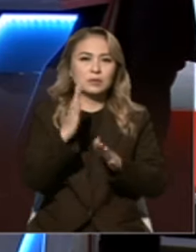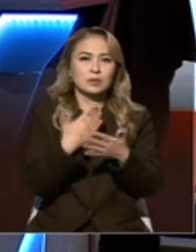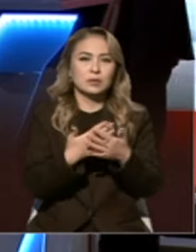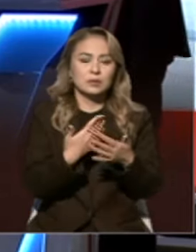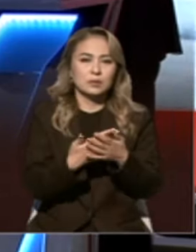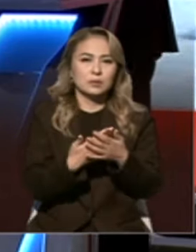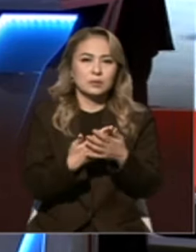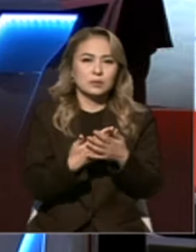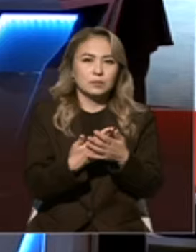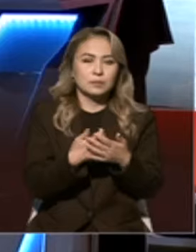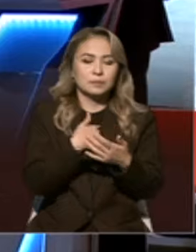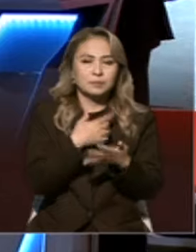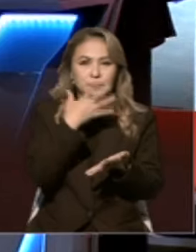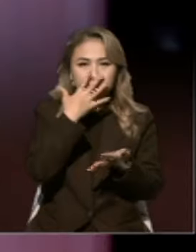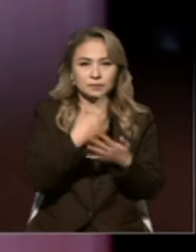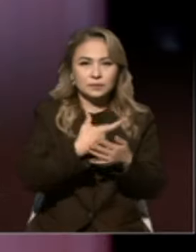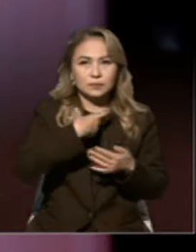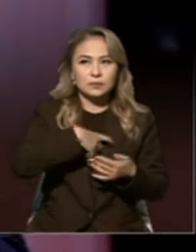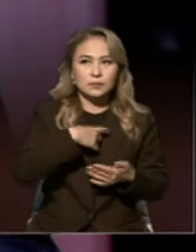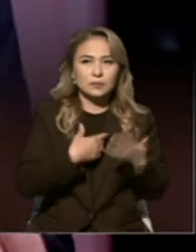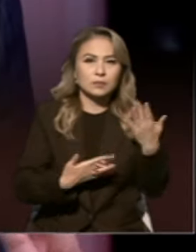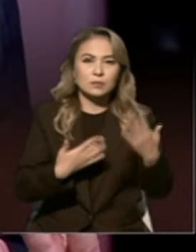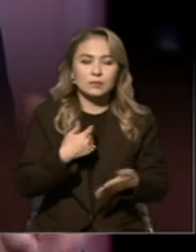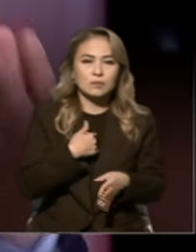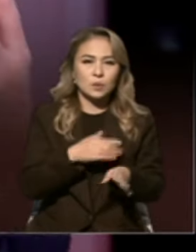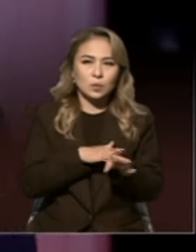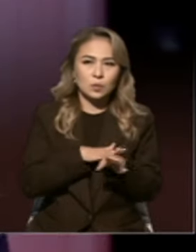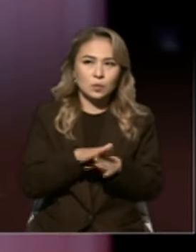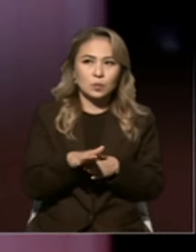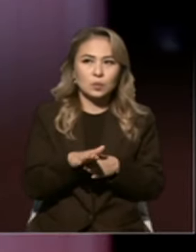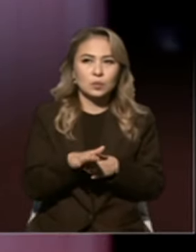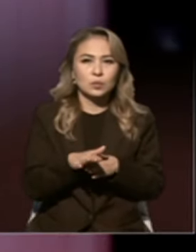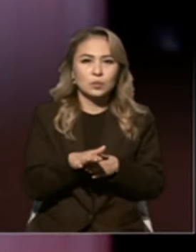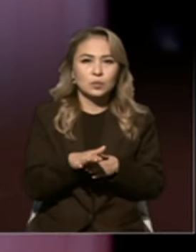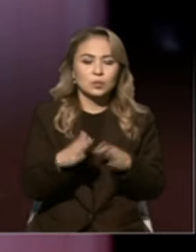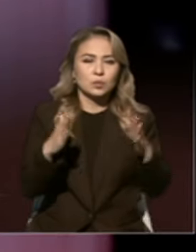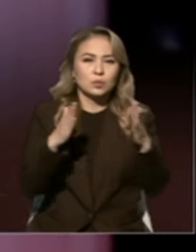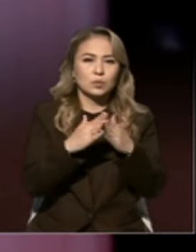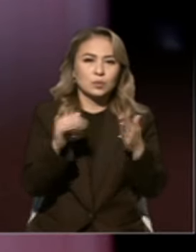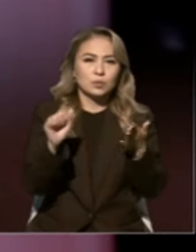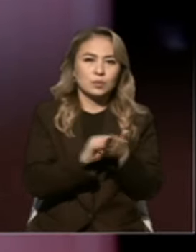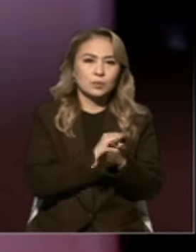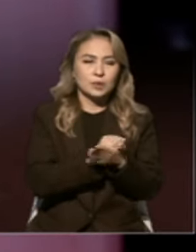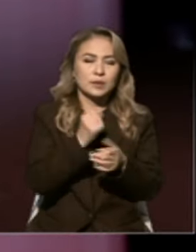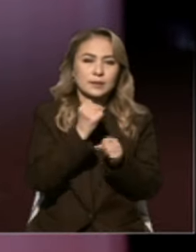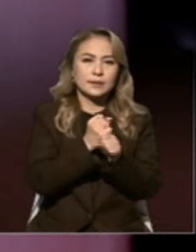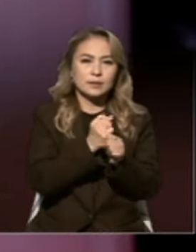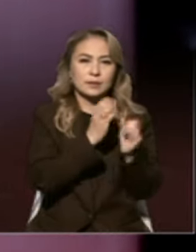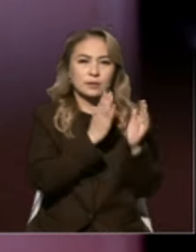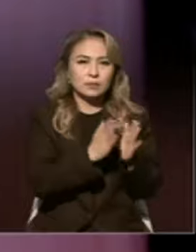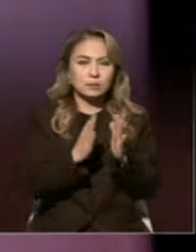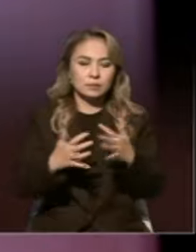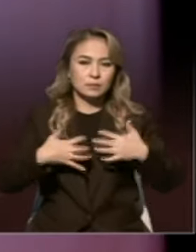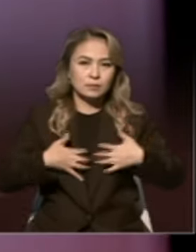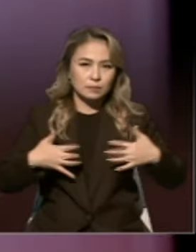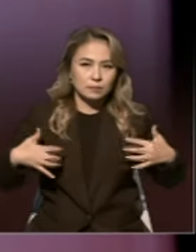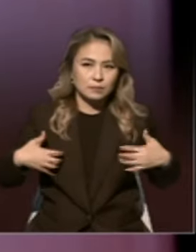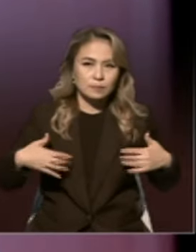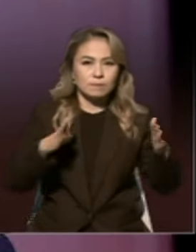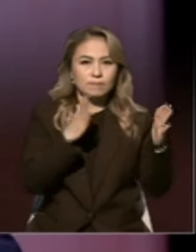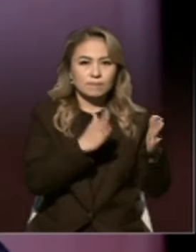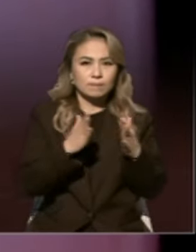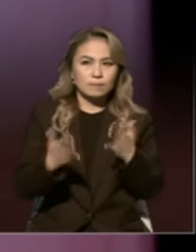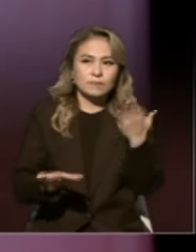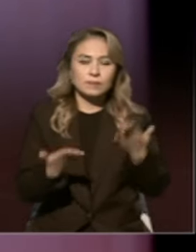осы мәселе біздің өзімізден. Егер де мен толық жаңағы үйдің құжатын жөндеп, малының санын түгел берсем,